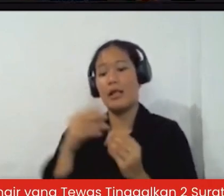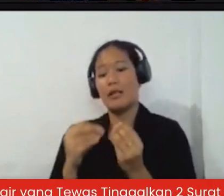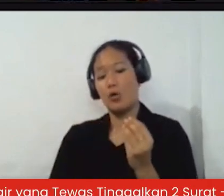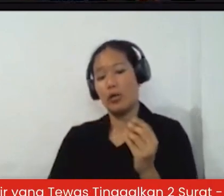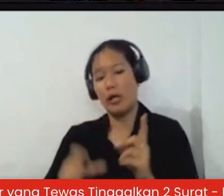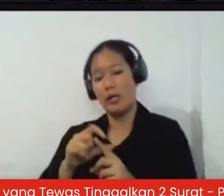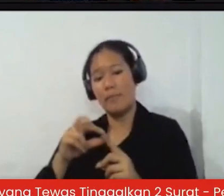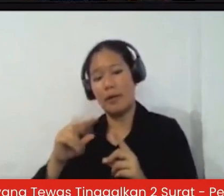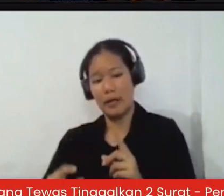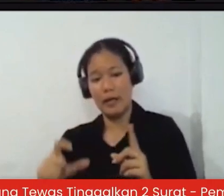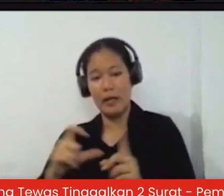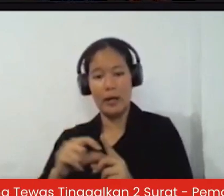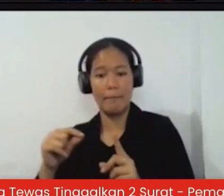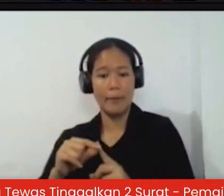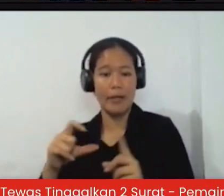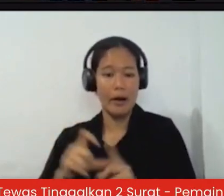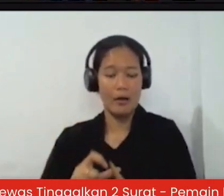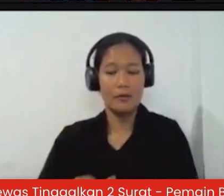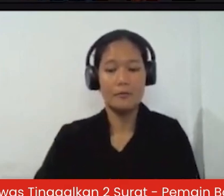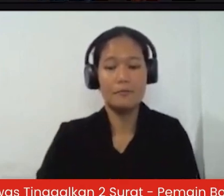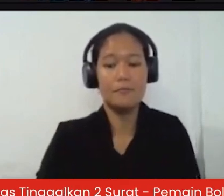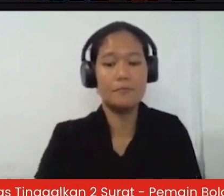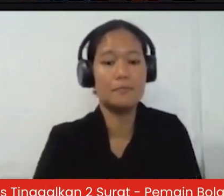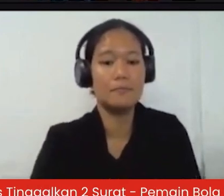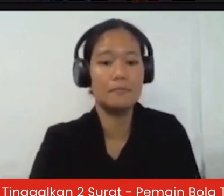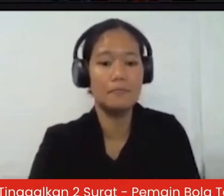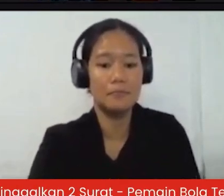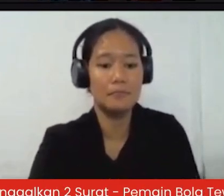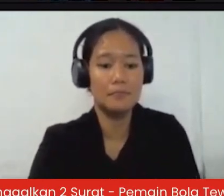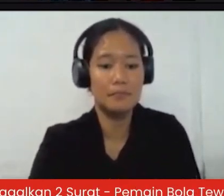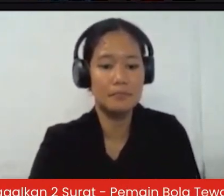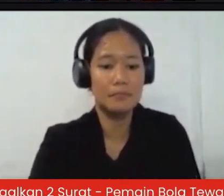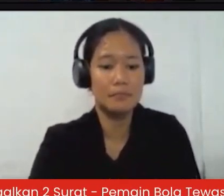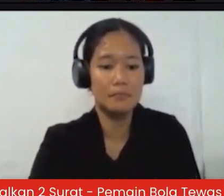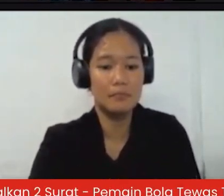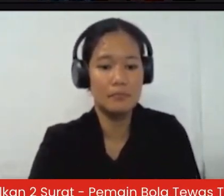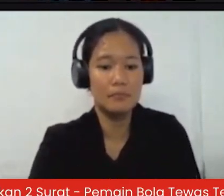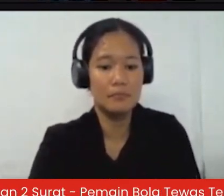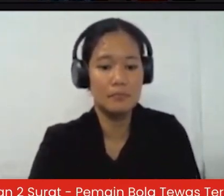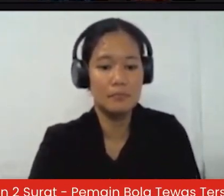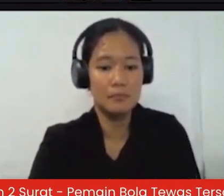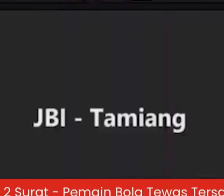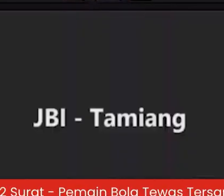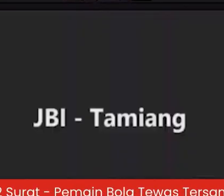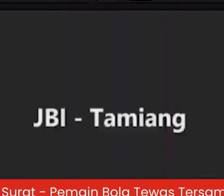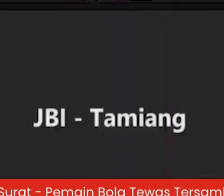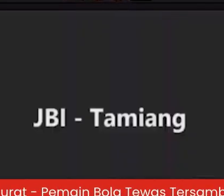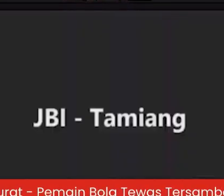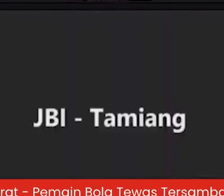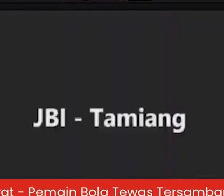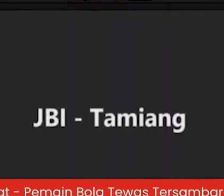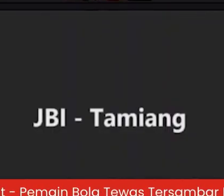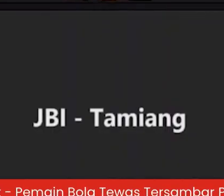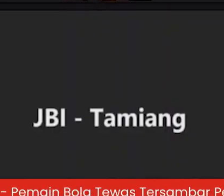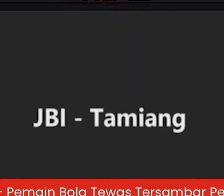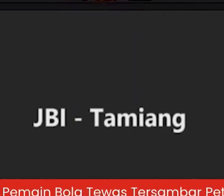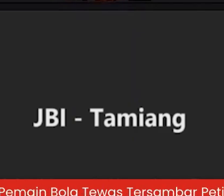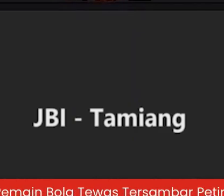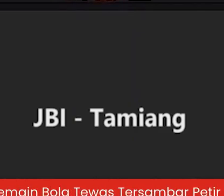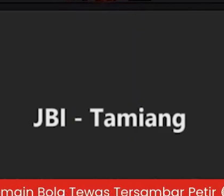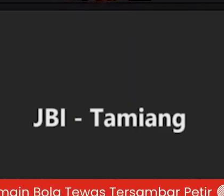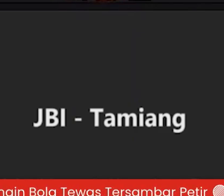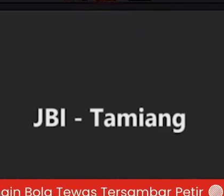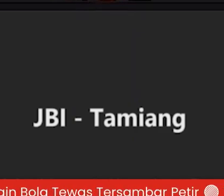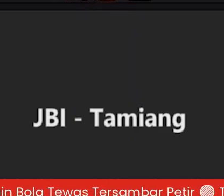DPR DPD dan DPRD serta pemilihan gubernur bupati dan walikota yang memiliki